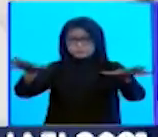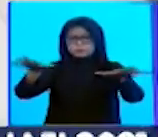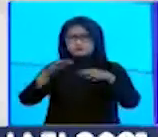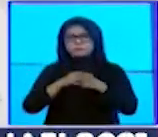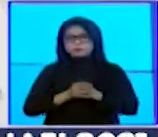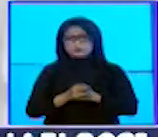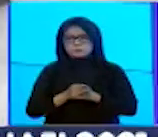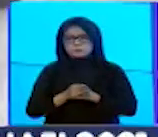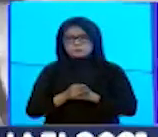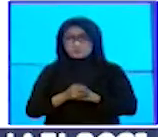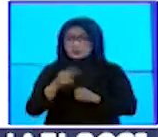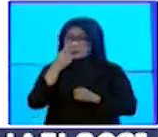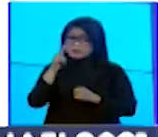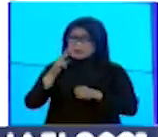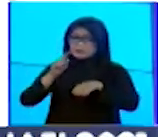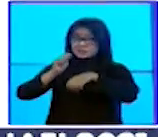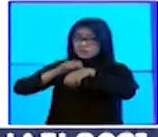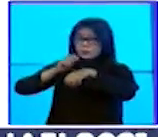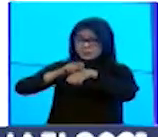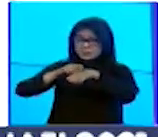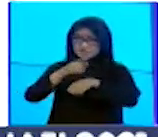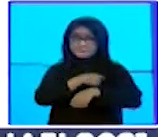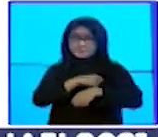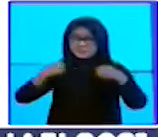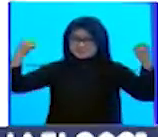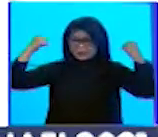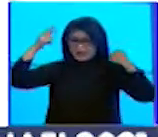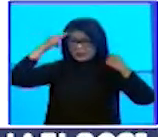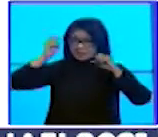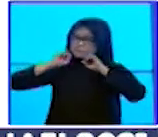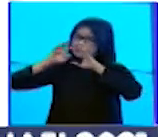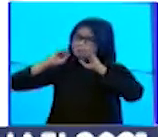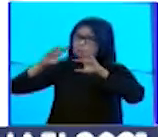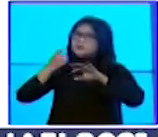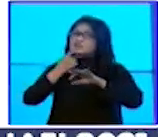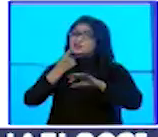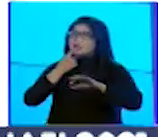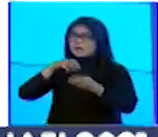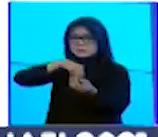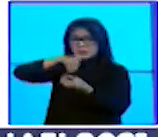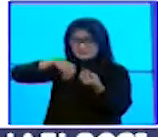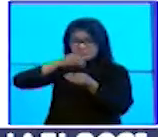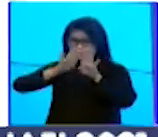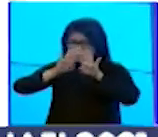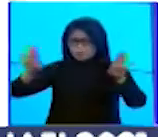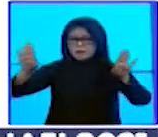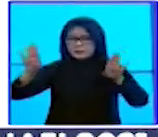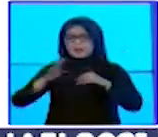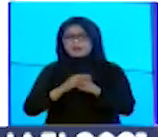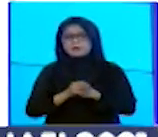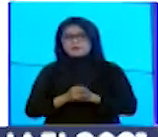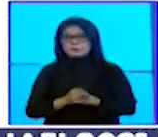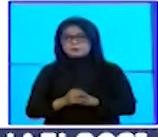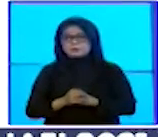Berdasarkan akun Twitter Haramain Info, Kementerian Kesehatan Arab Saudi mengumumkan kembali membuka pelaksanaan ibadah haji 1442 Hijriah di